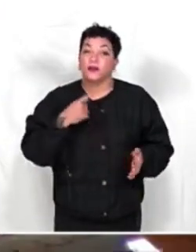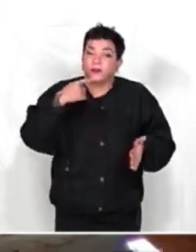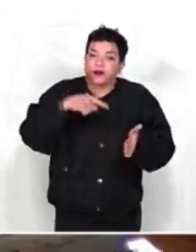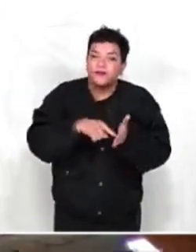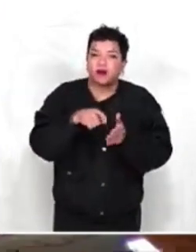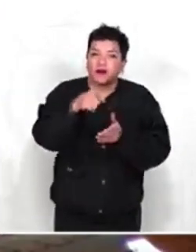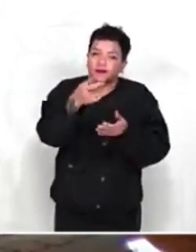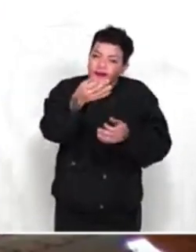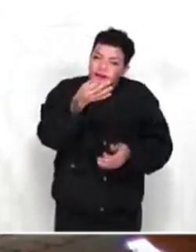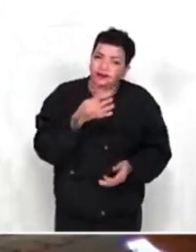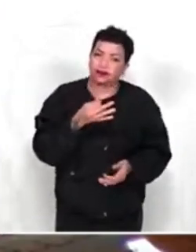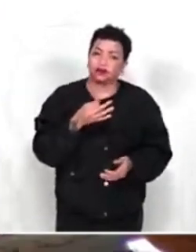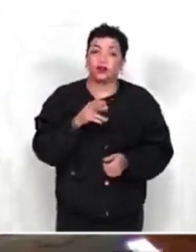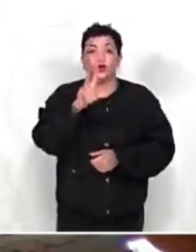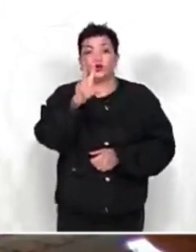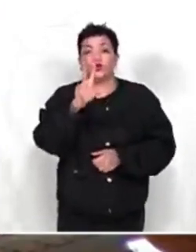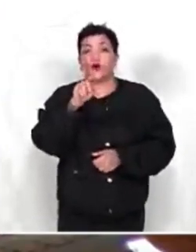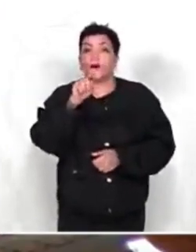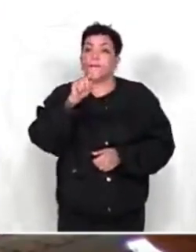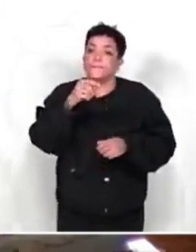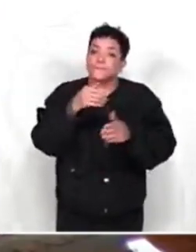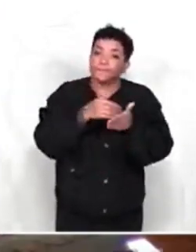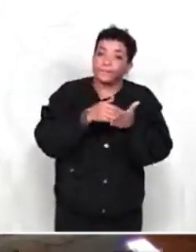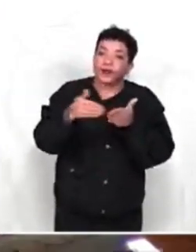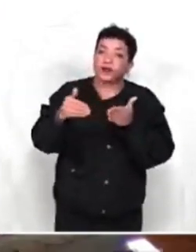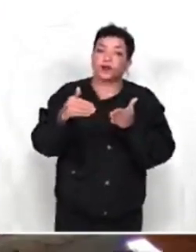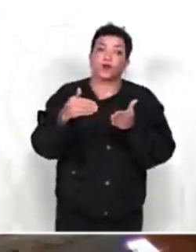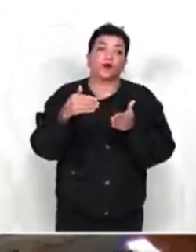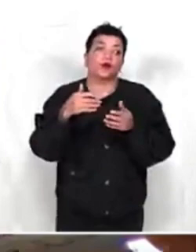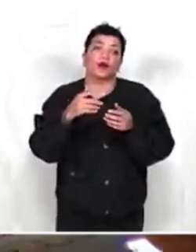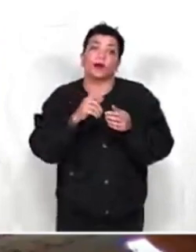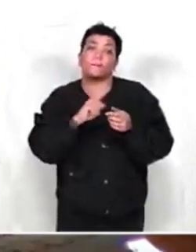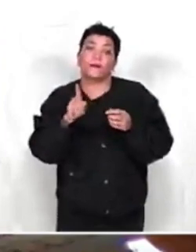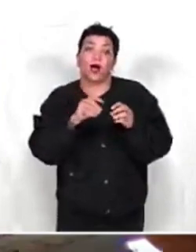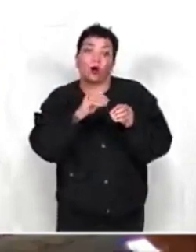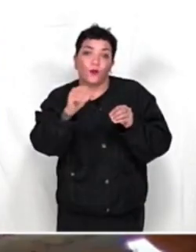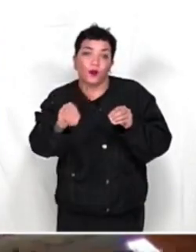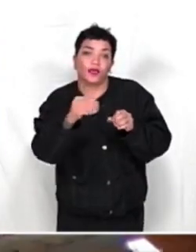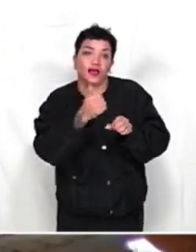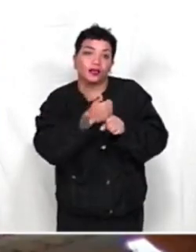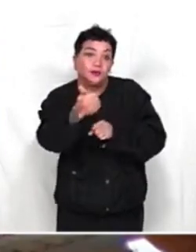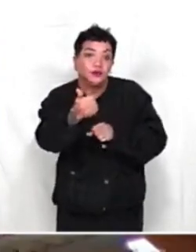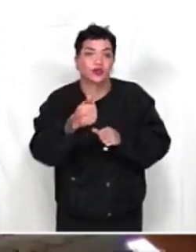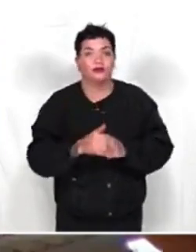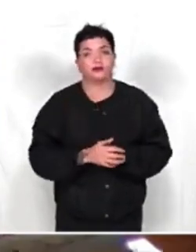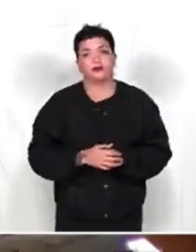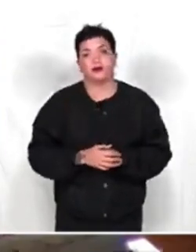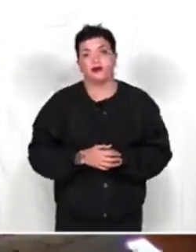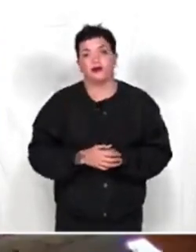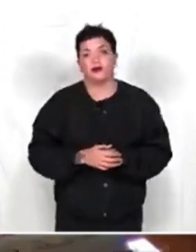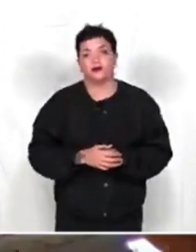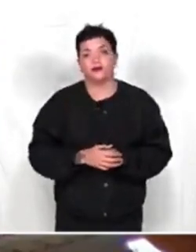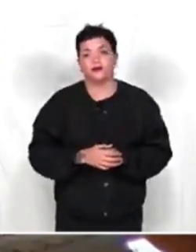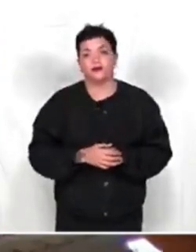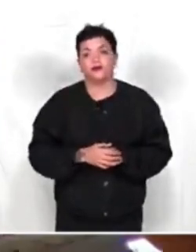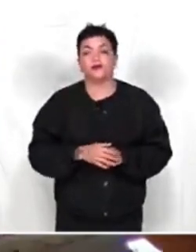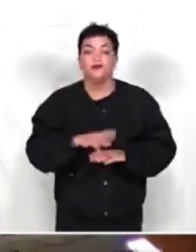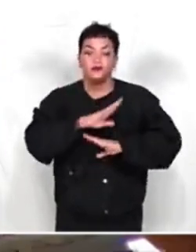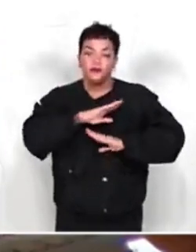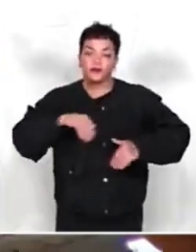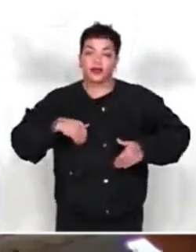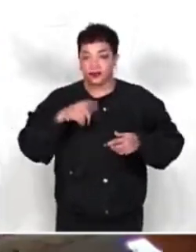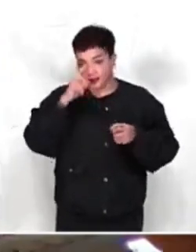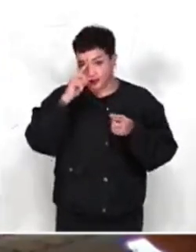les 3 millions d'errances contractuelles ne seront pas reportées l'année prochaine. Enfin, dernier point, et j'en finirai